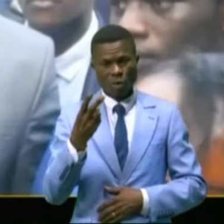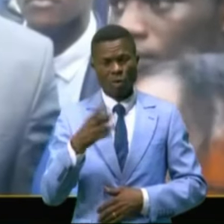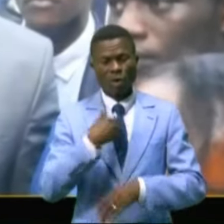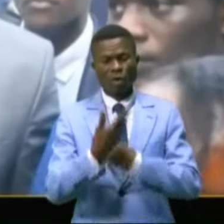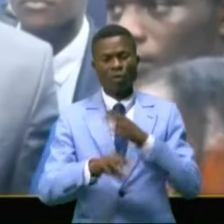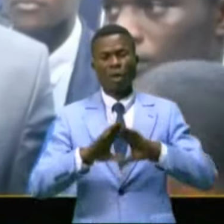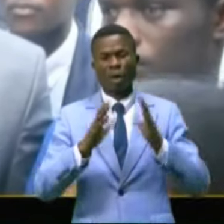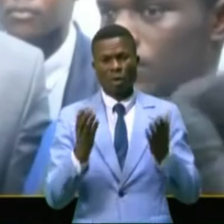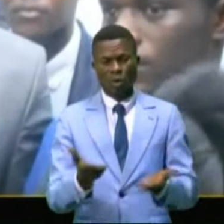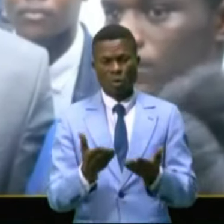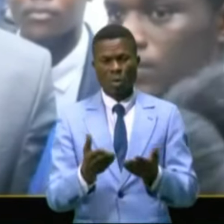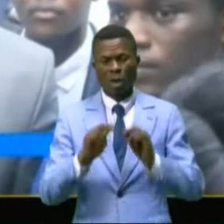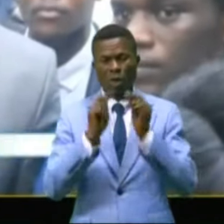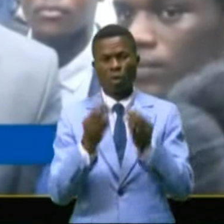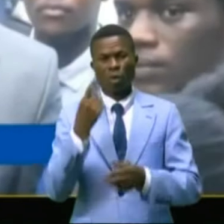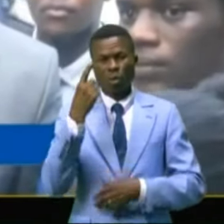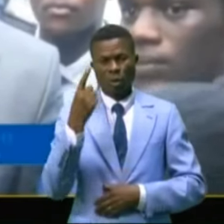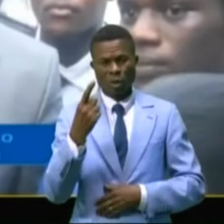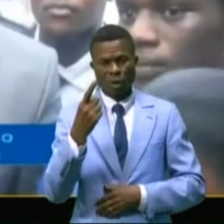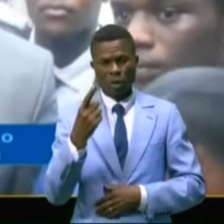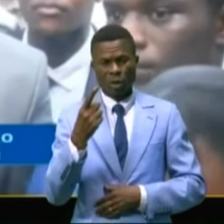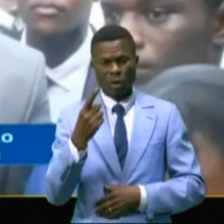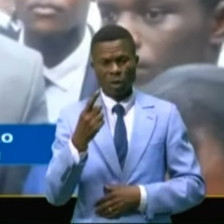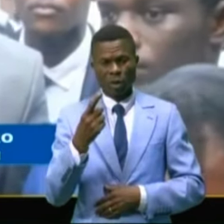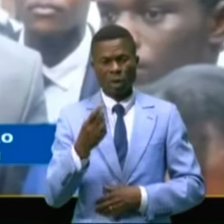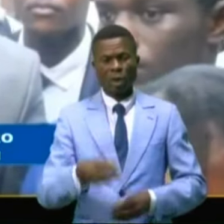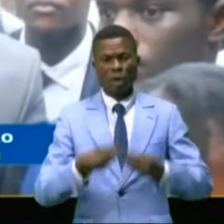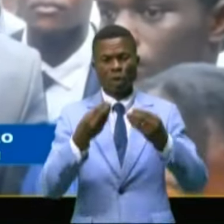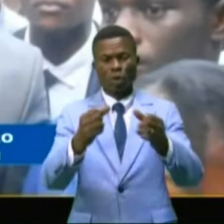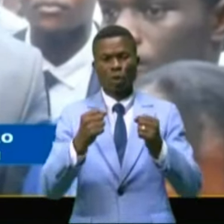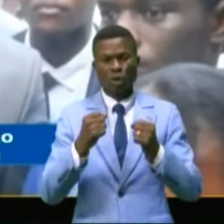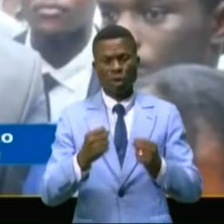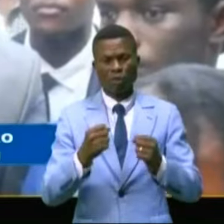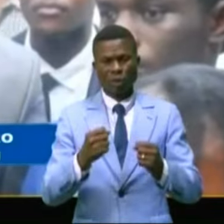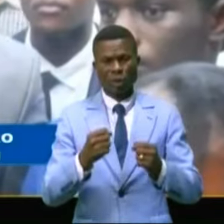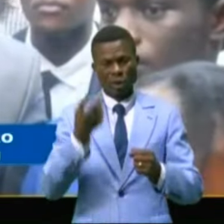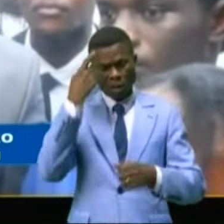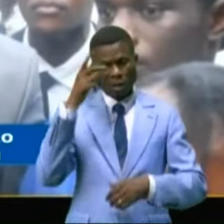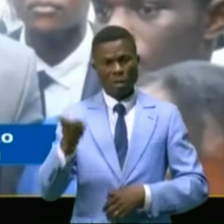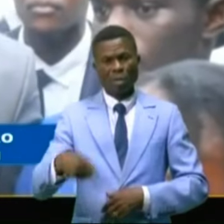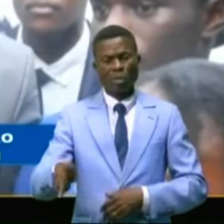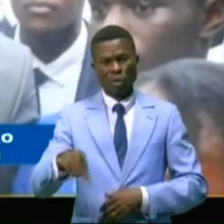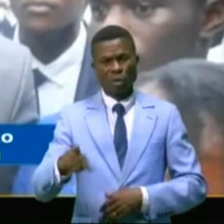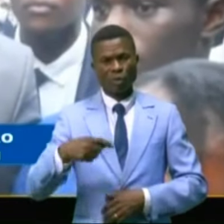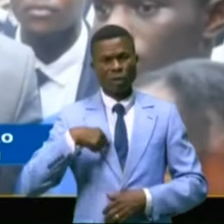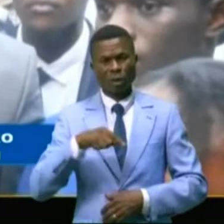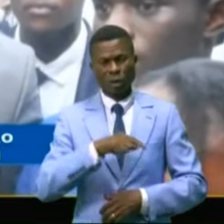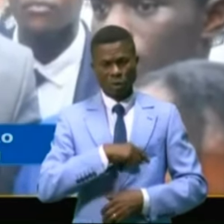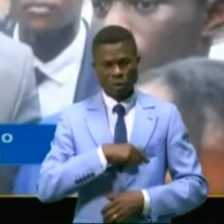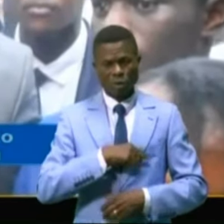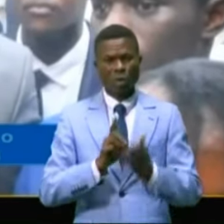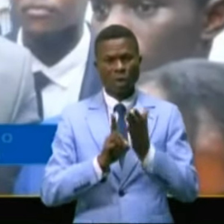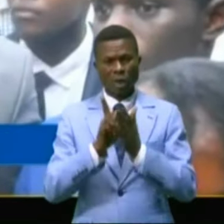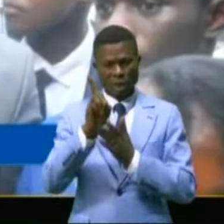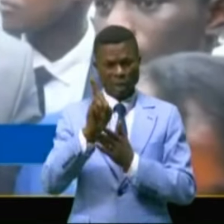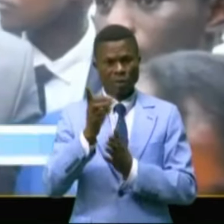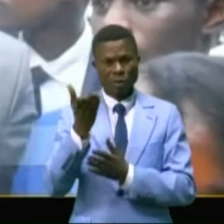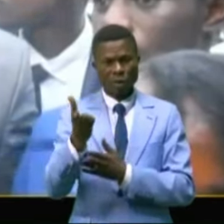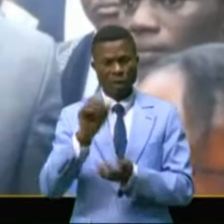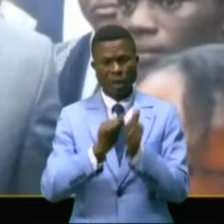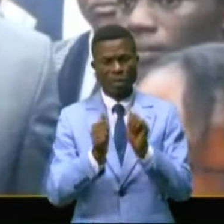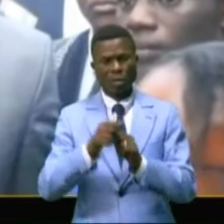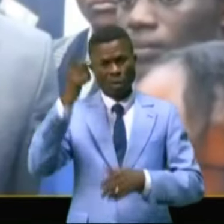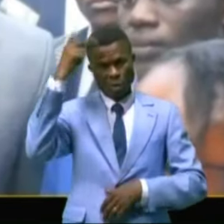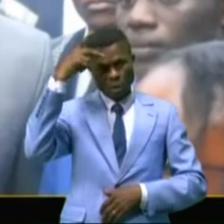pouvons ensemble mettre notre énergie pour que la province aille réellement son décollage sur le plan